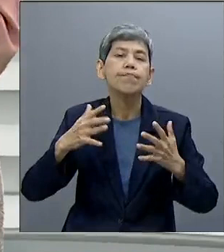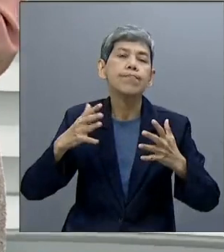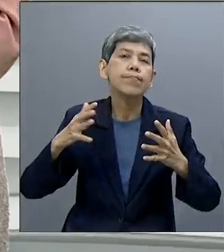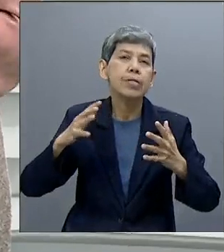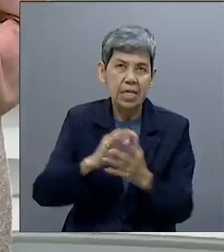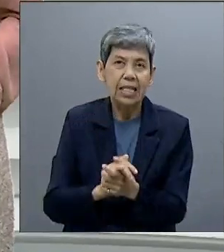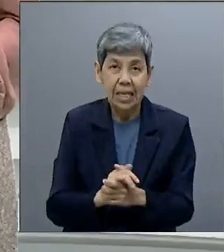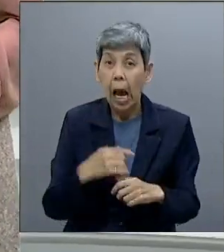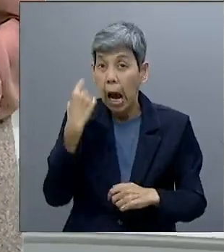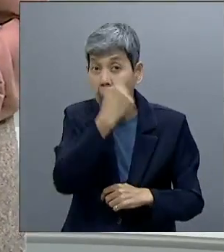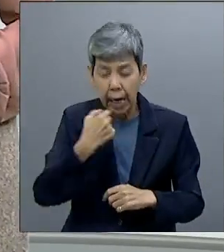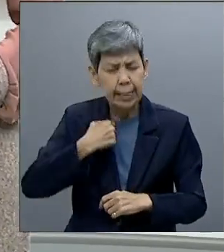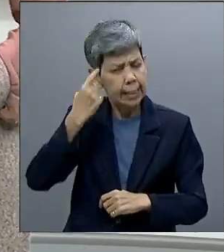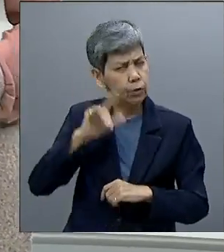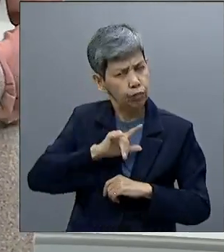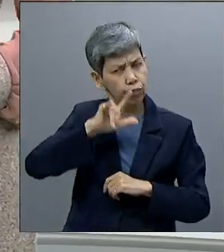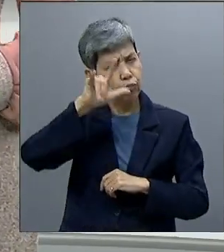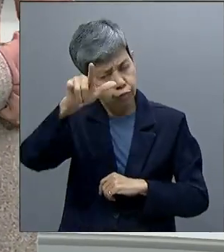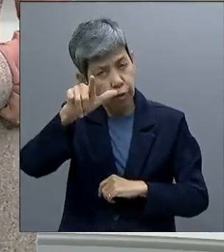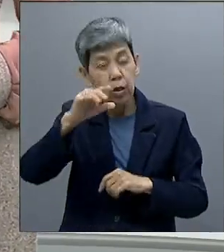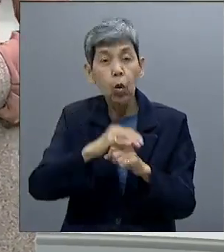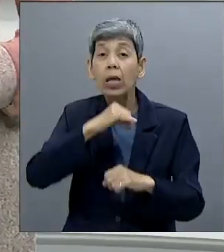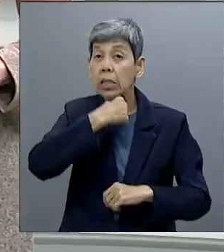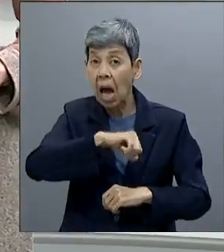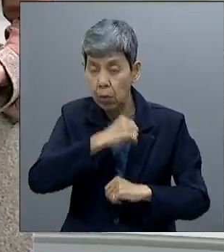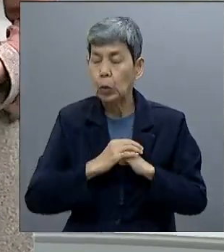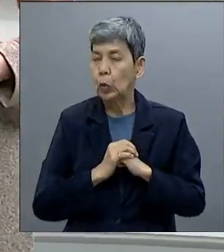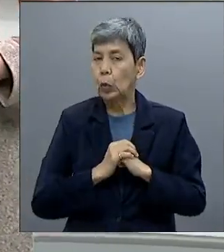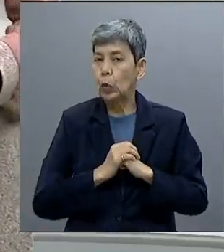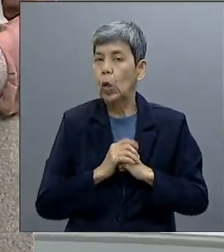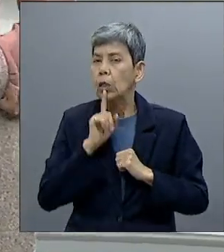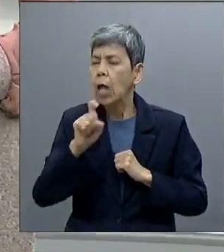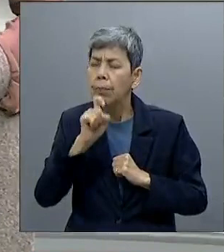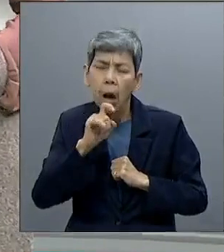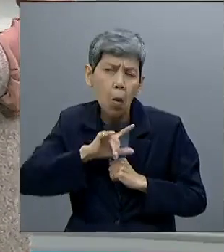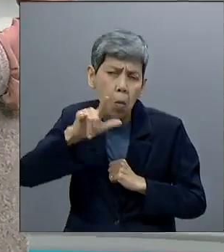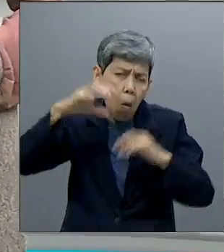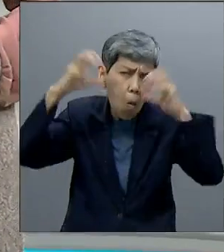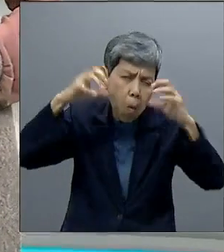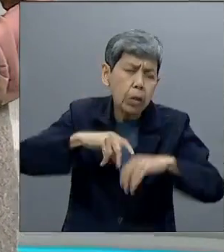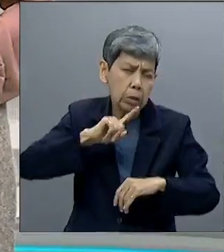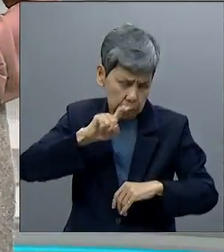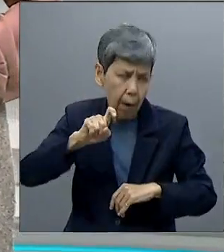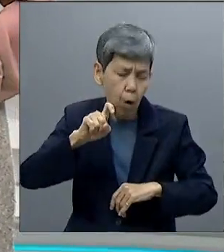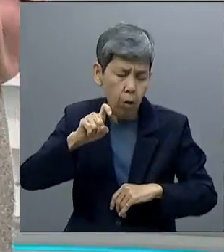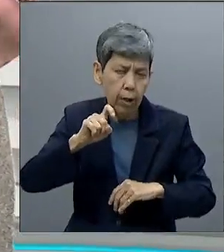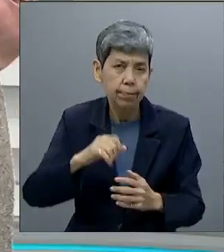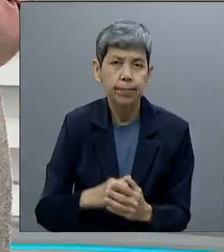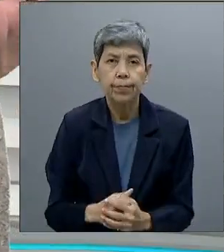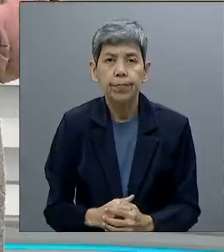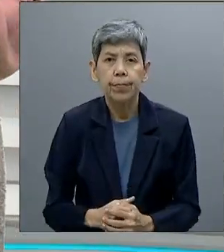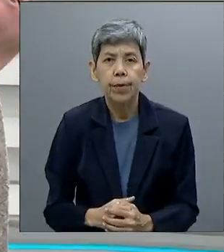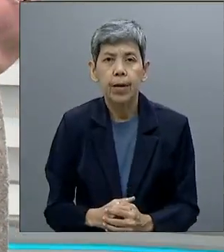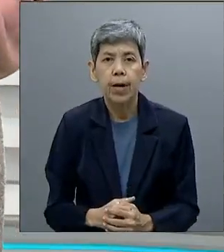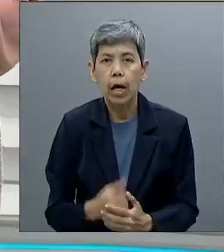แต่ว่าสำหรับผู้ที่มีแผนจะเดินทางไปแถวๆบริเวณไต้หวันในระยะนี้ก็ขอให้ตรวจสอบสภาพอากาศก่อนออกเดินทางกันไปด้วยค่ะ